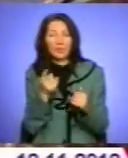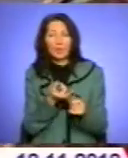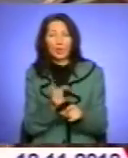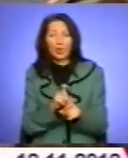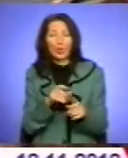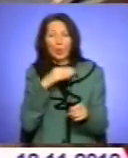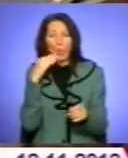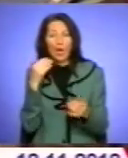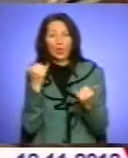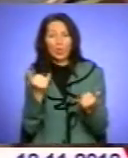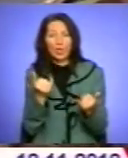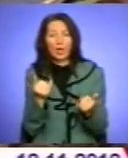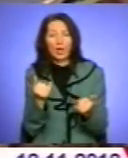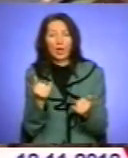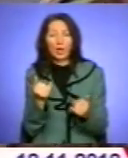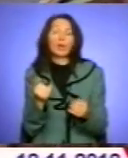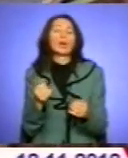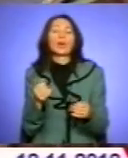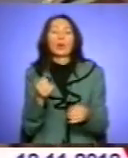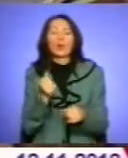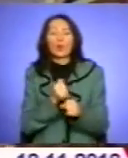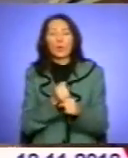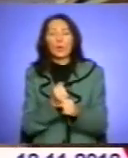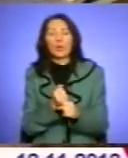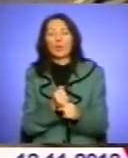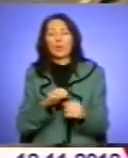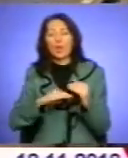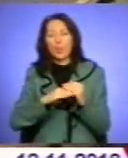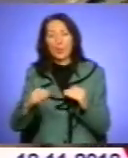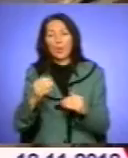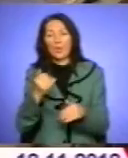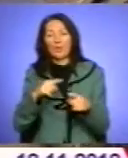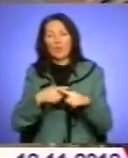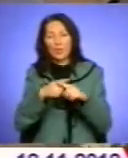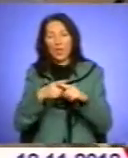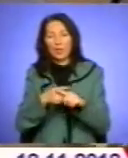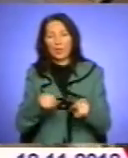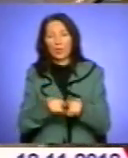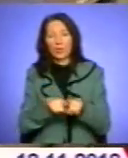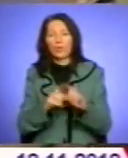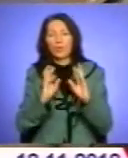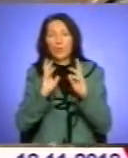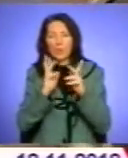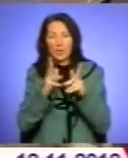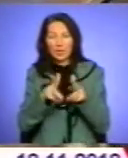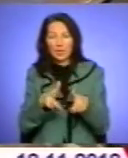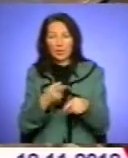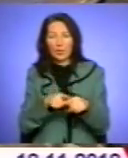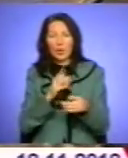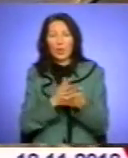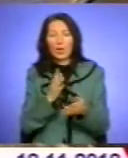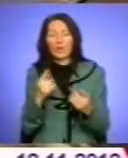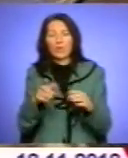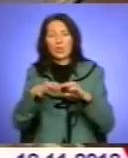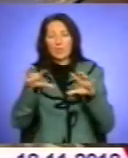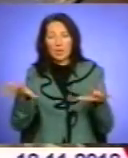багато обробляється полів технікою такою громадною, масивною, яка має великий захват.